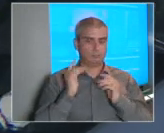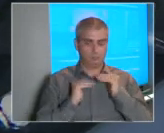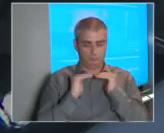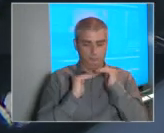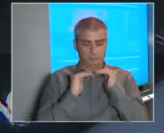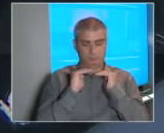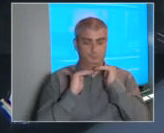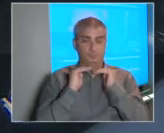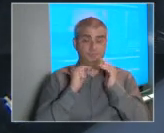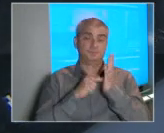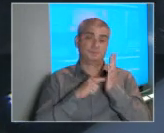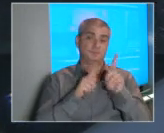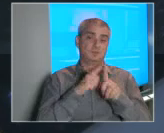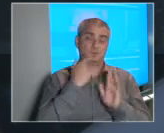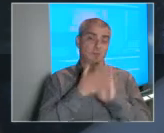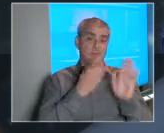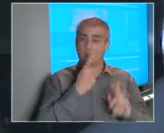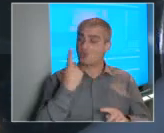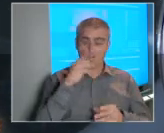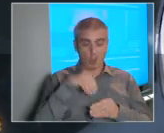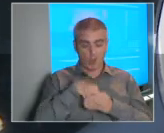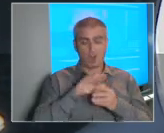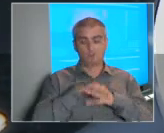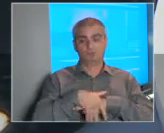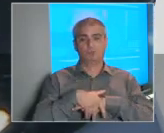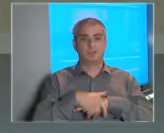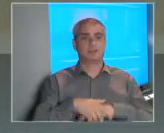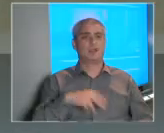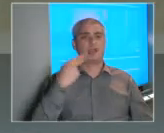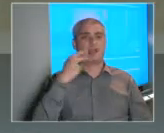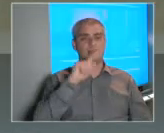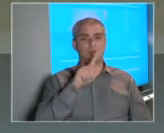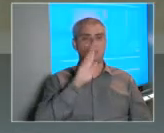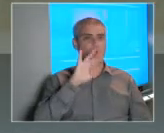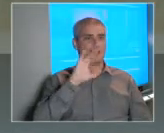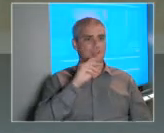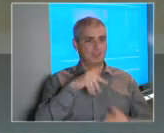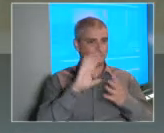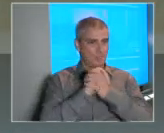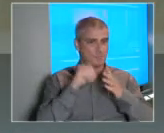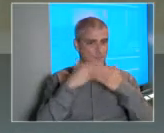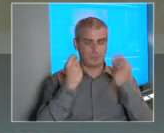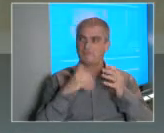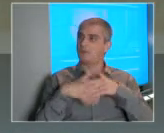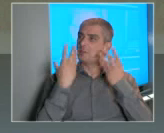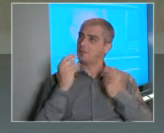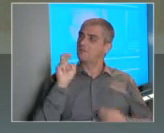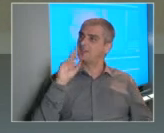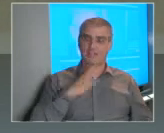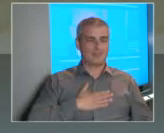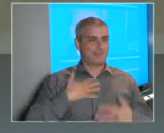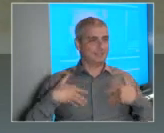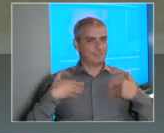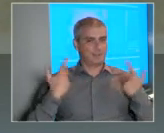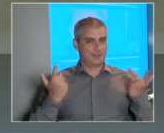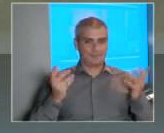צמוד, ולכן כמו שאמרת אתה, כל משפיע. הני זובדה, שלום, בוקר טוב. אהלן, בוקר טוב עידן. חג